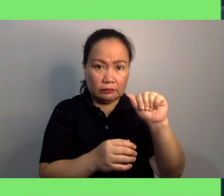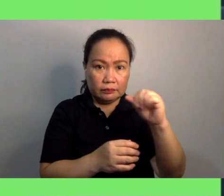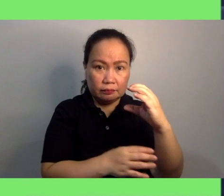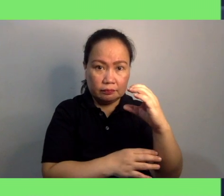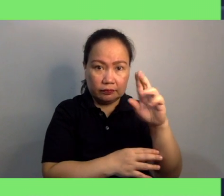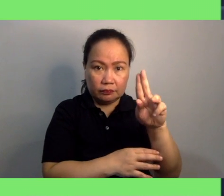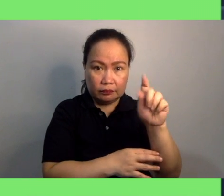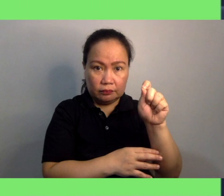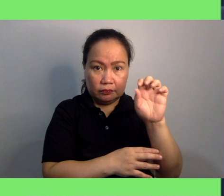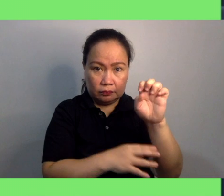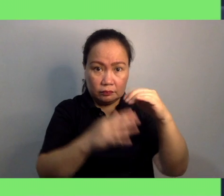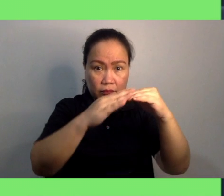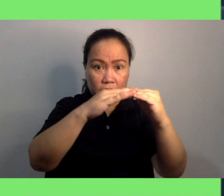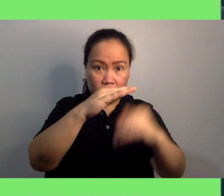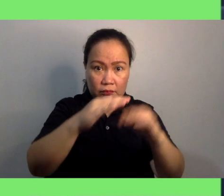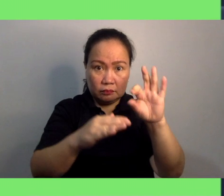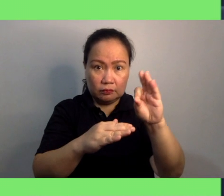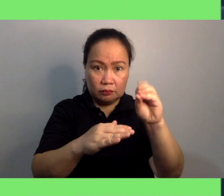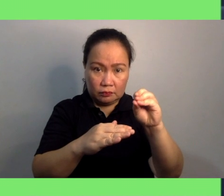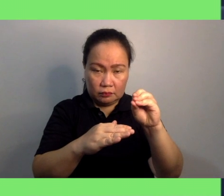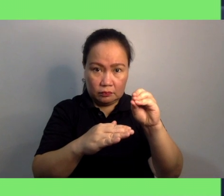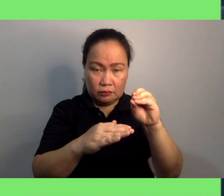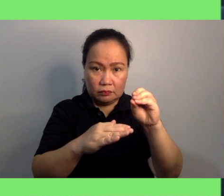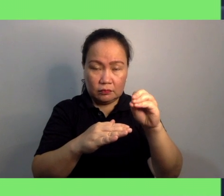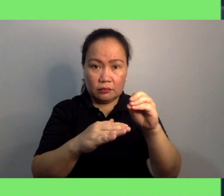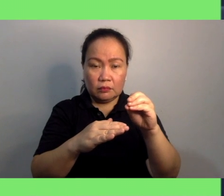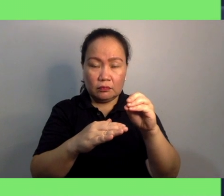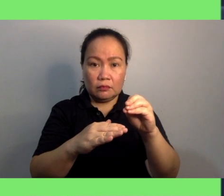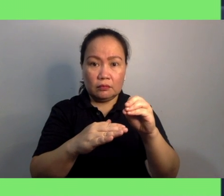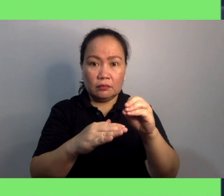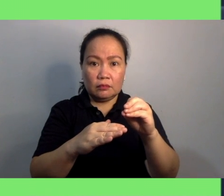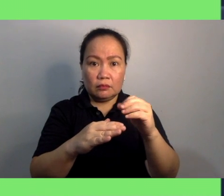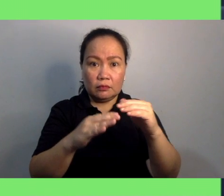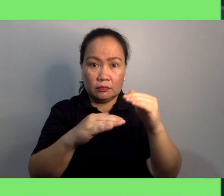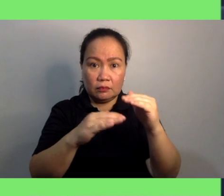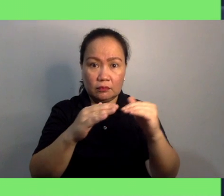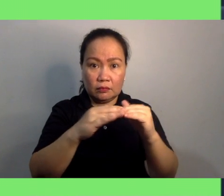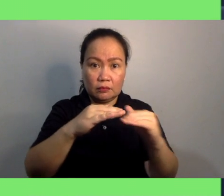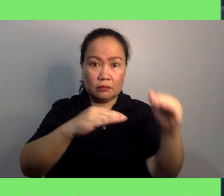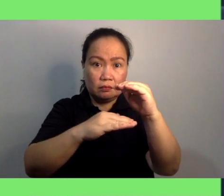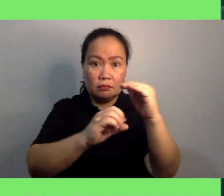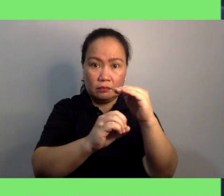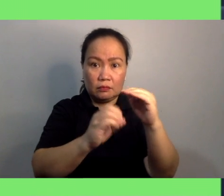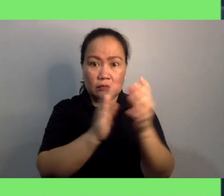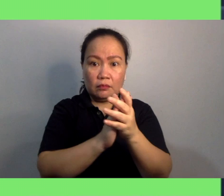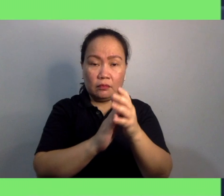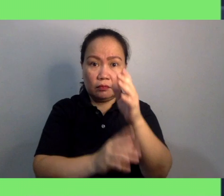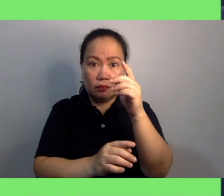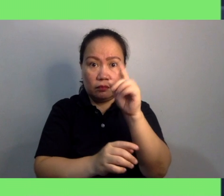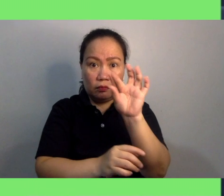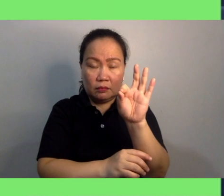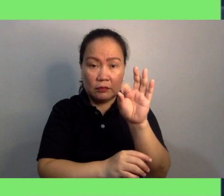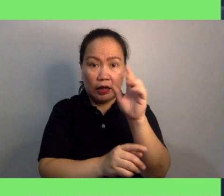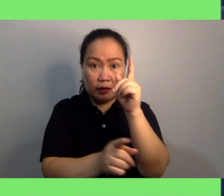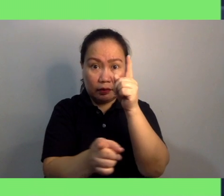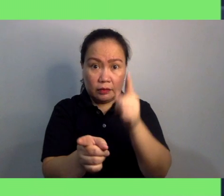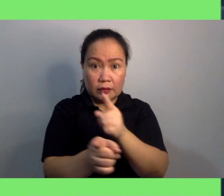At kapag obtuse, it is greater than 90 but less than 180 degrees. So, from 91 to